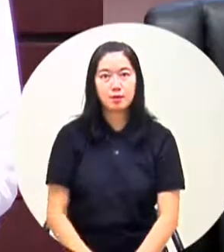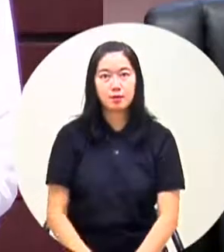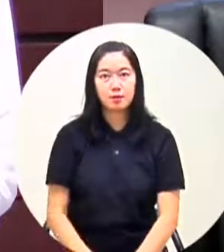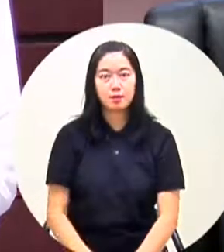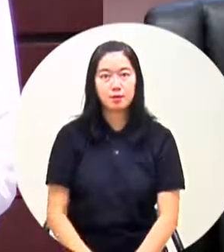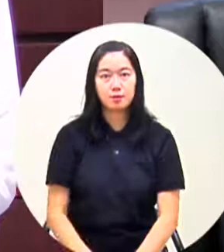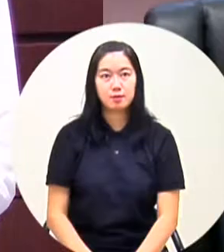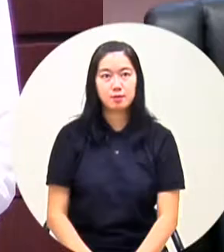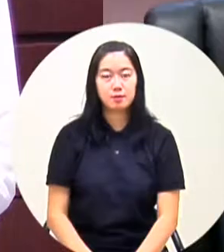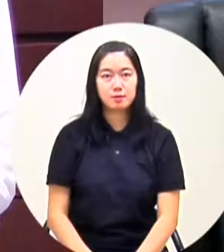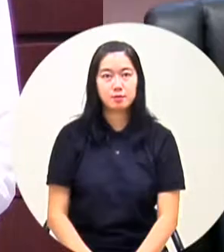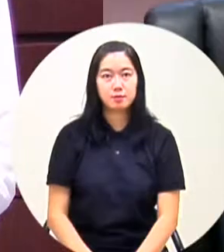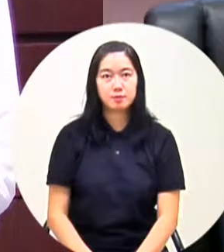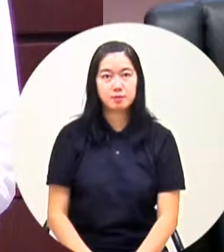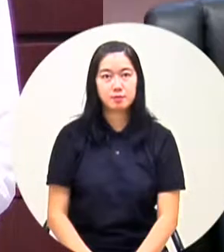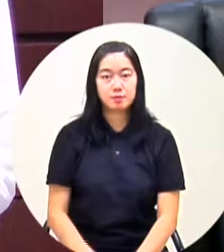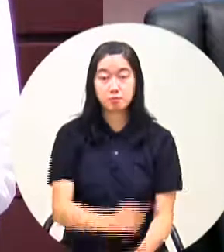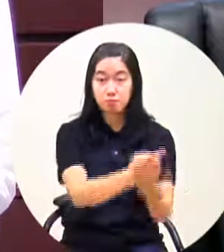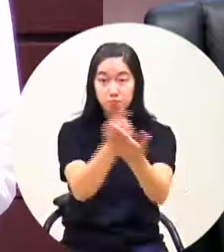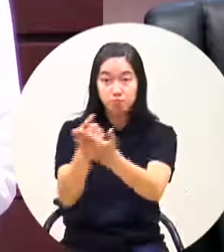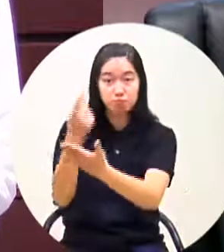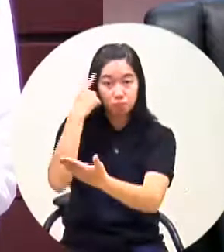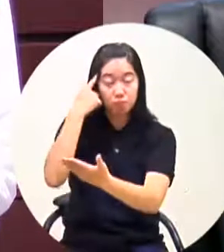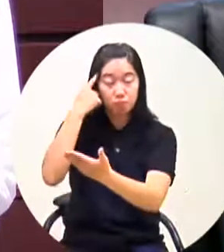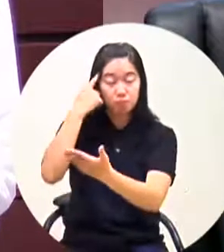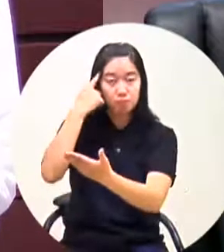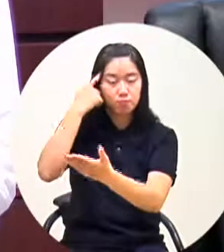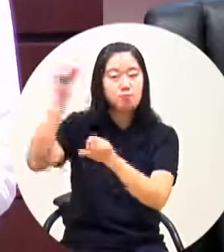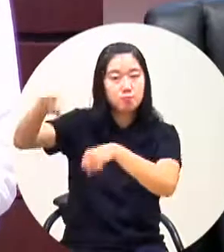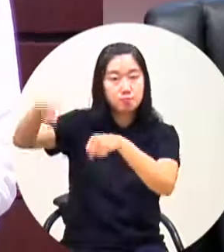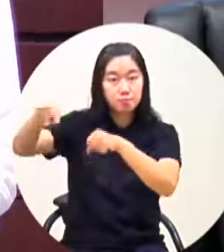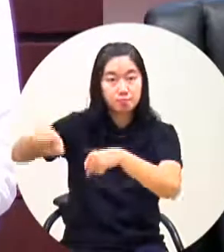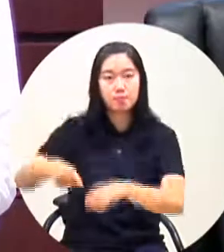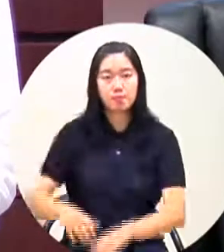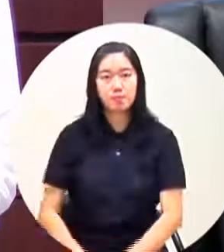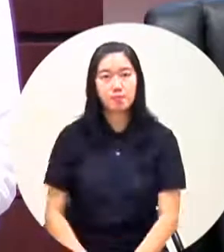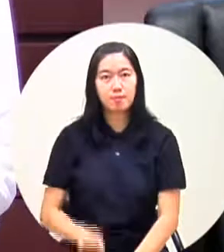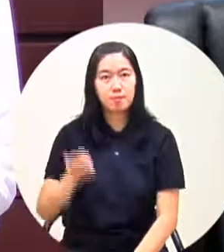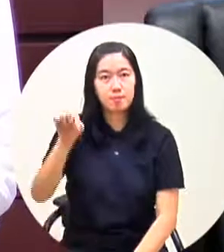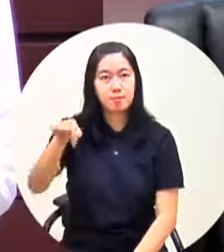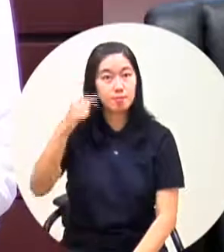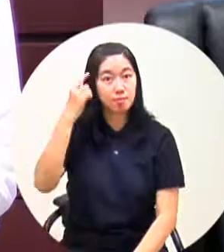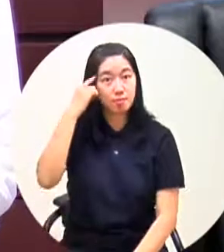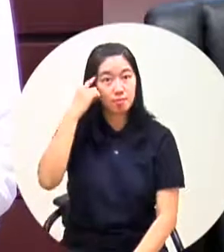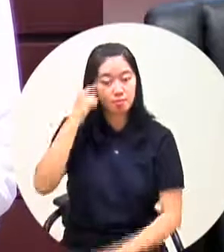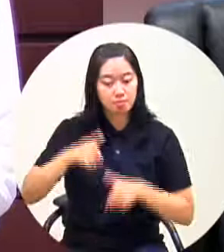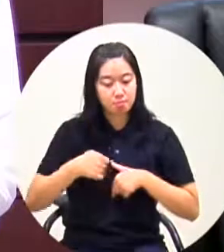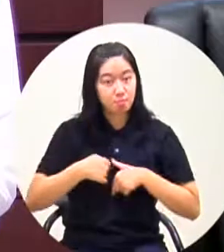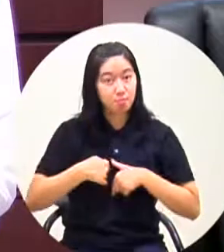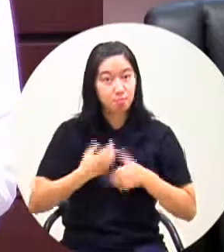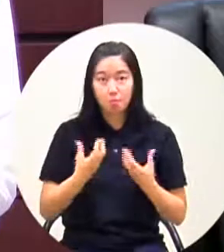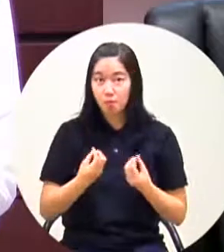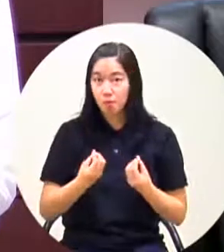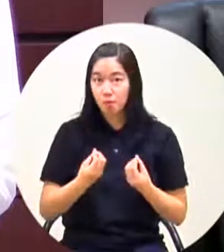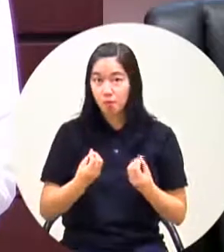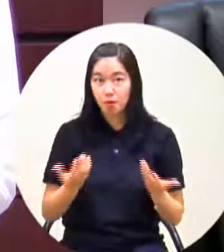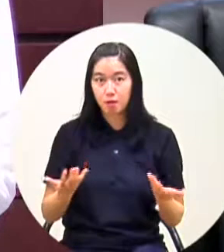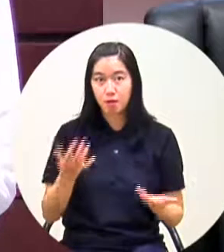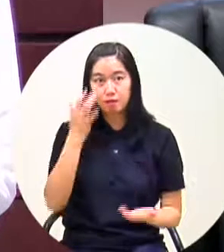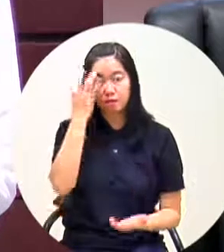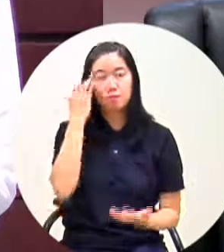了。我想在场会比较多人赞成我的答案吧？这答案在你的心目中不存在，不存在